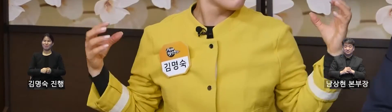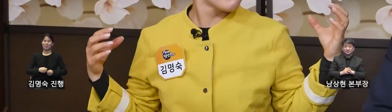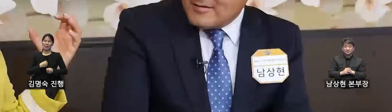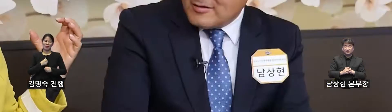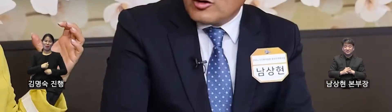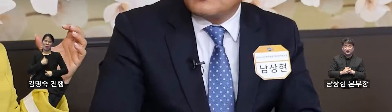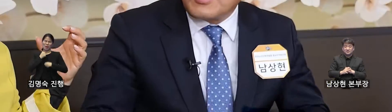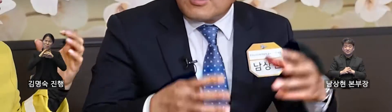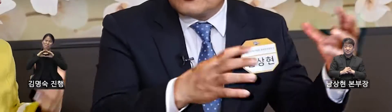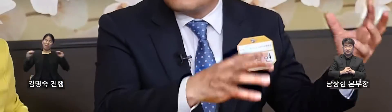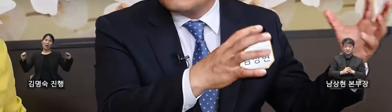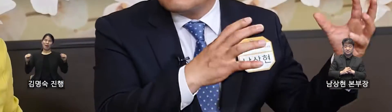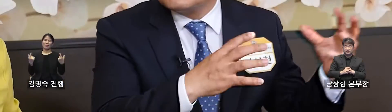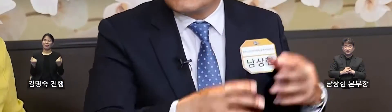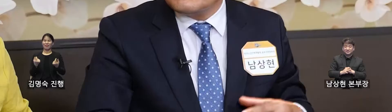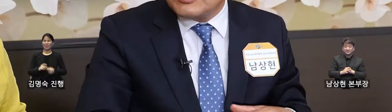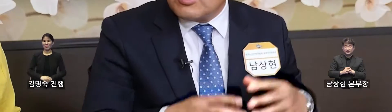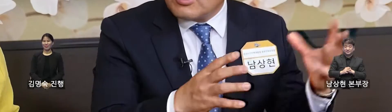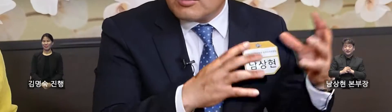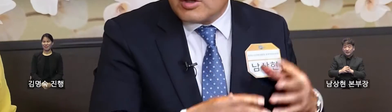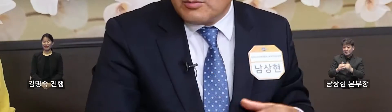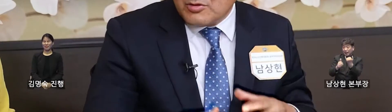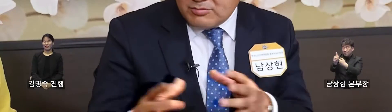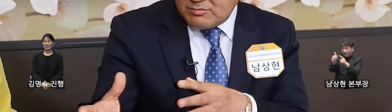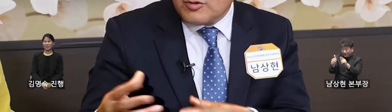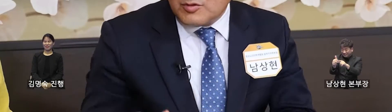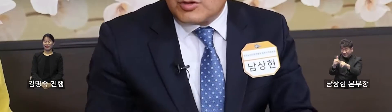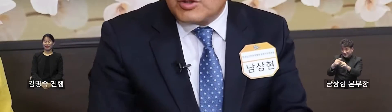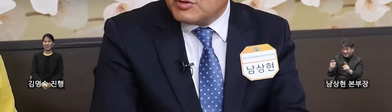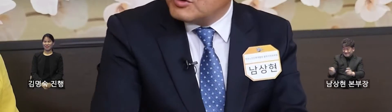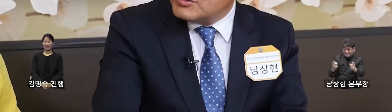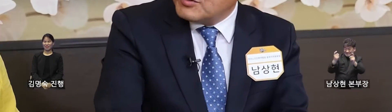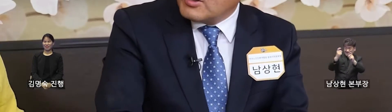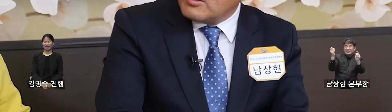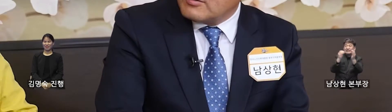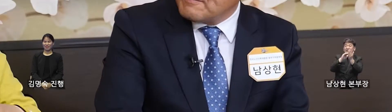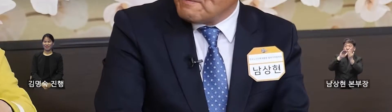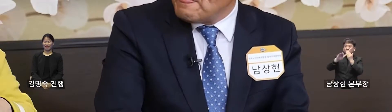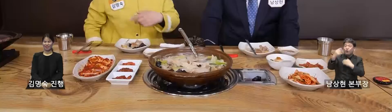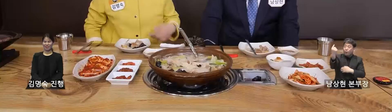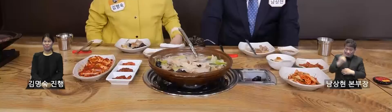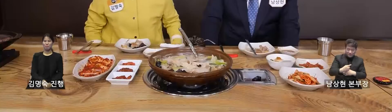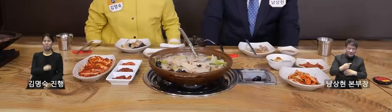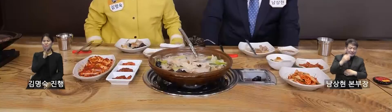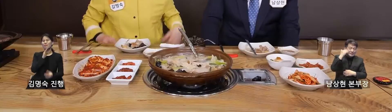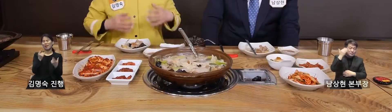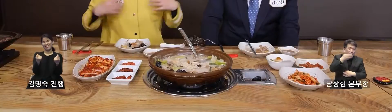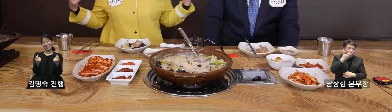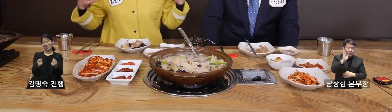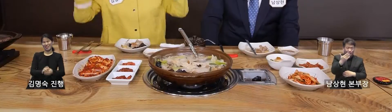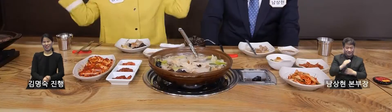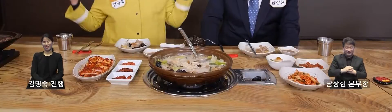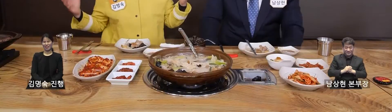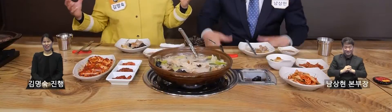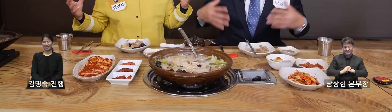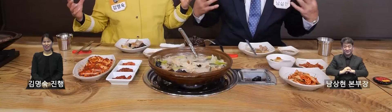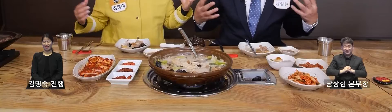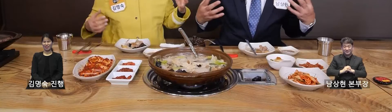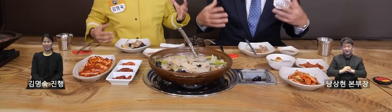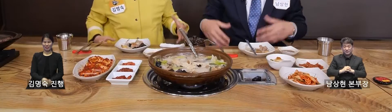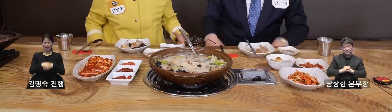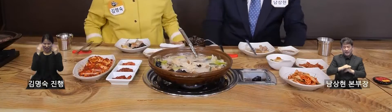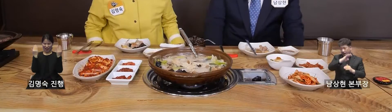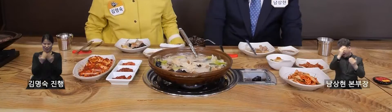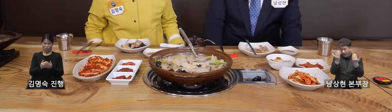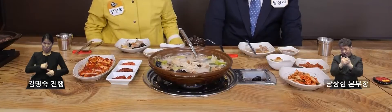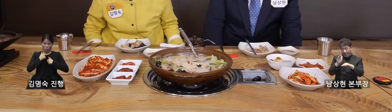막 불. 그거 바깥 어른하고 싸우시거나 그렇게 하면 이거 와서 김치 드시면 돼요. 그러면 될 것 같아. 다 이렇게 다